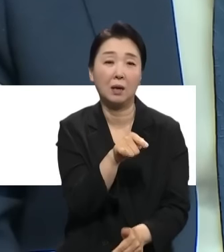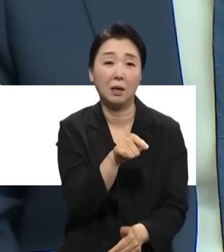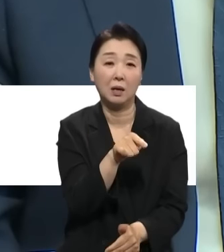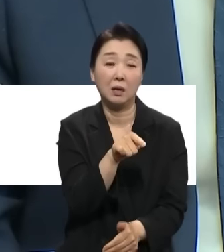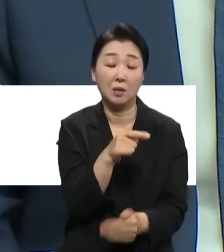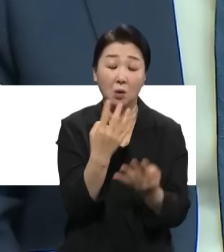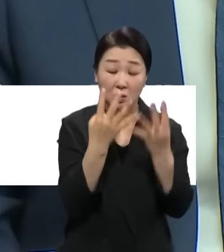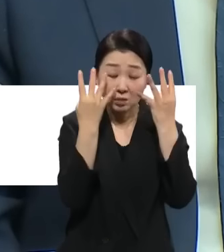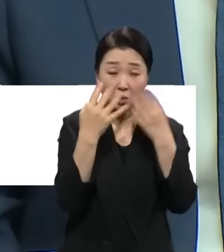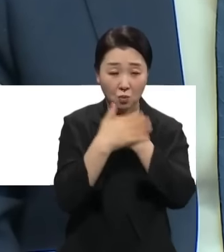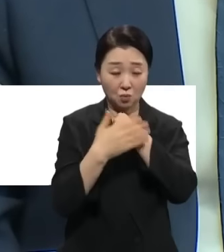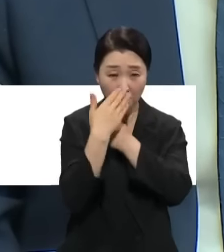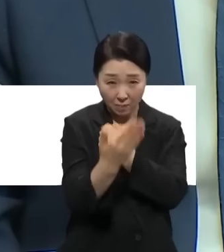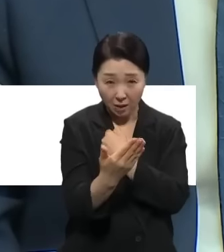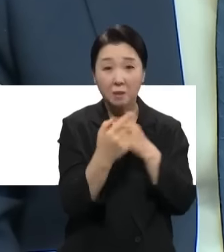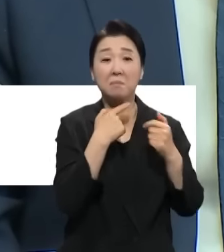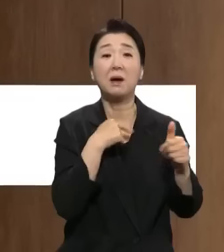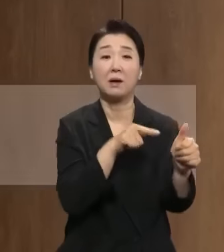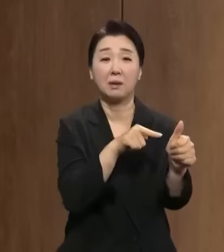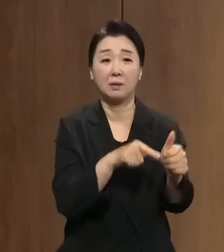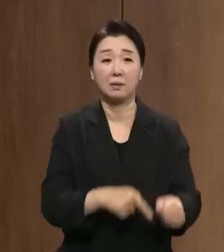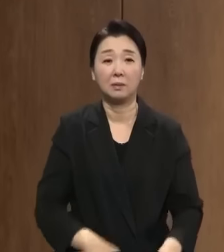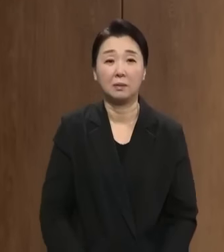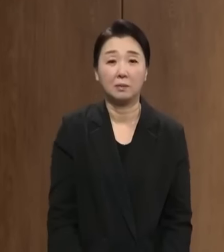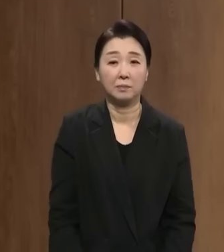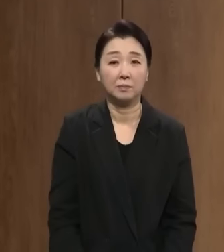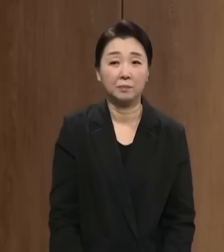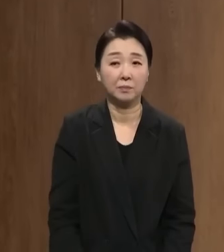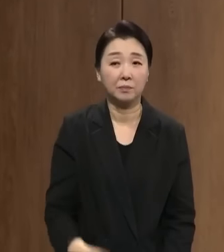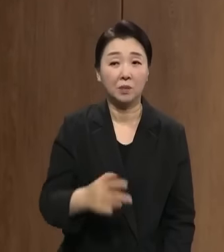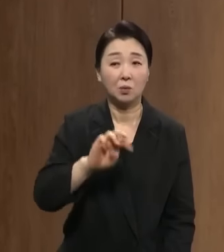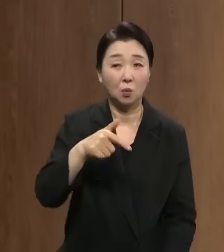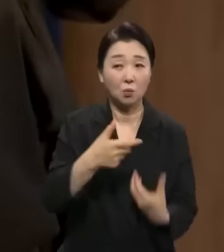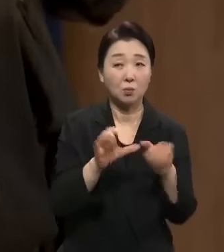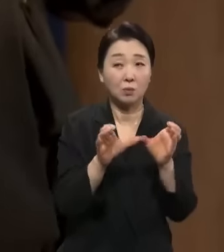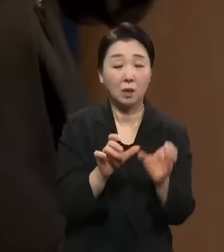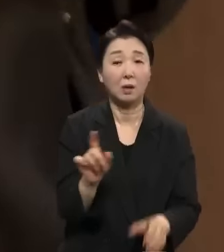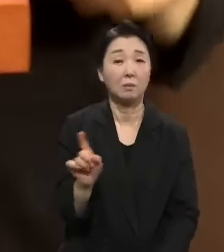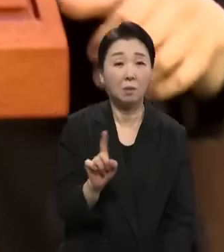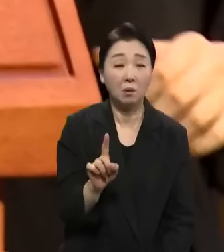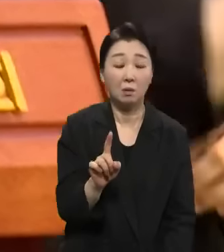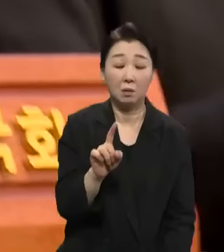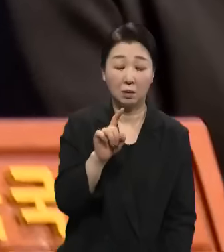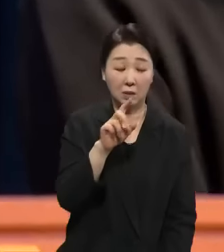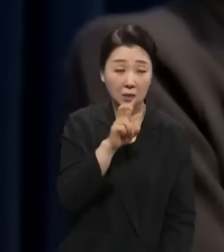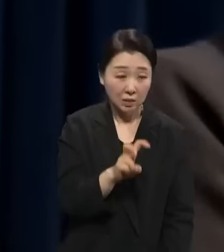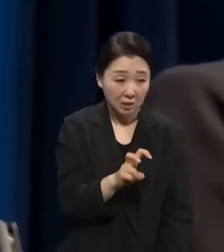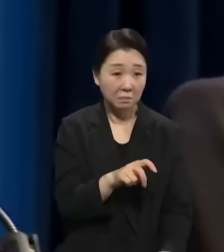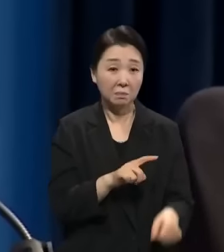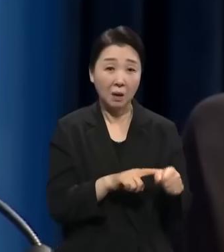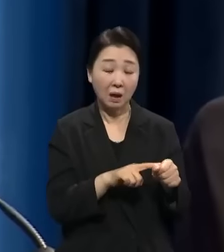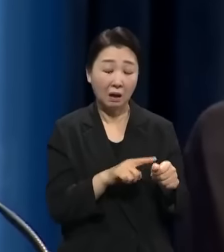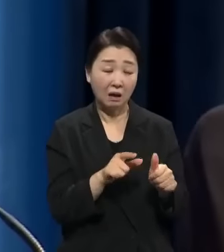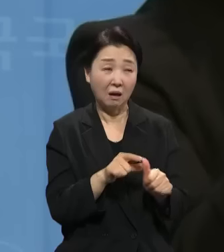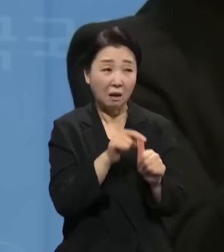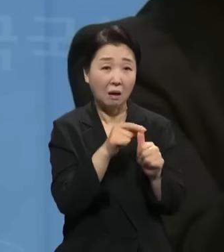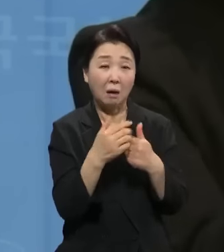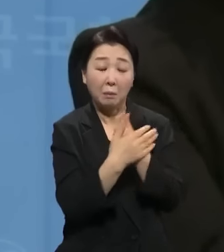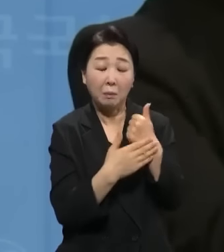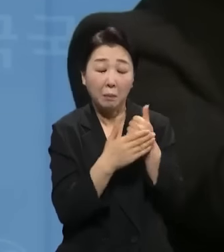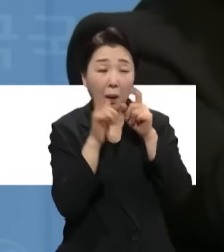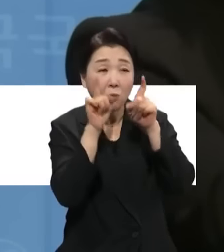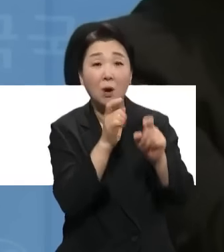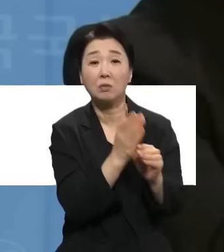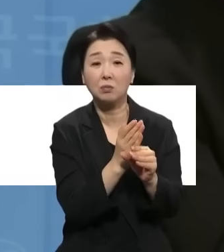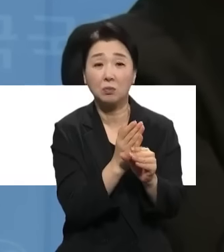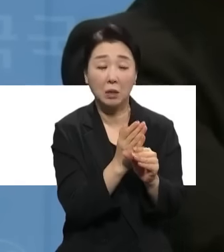징역형과 집행유예를 받은 사람입니다. 조국혁신당도 임 전 사단장의 구명 로비 의혹을 제기했습니다. 구명